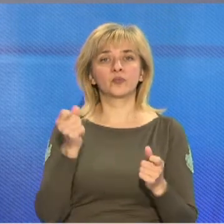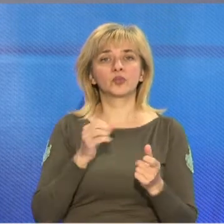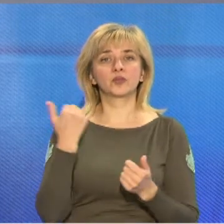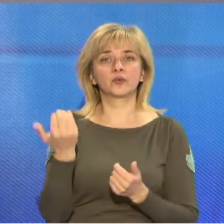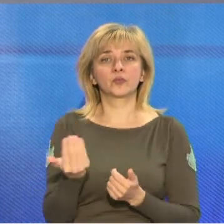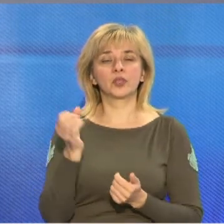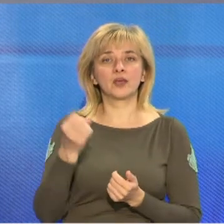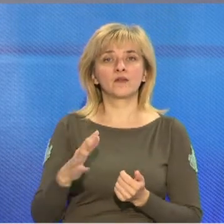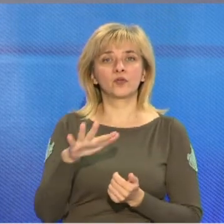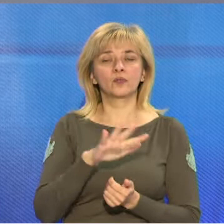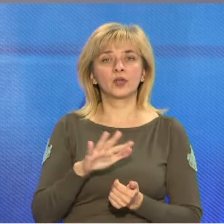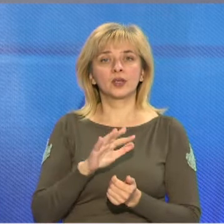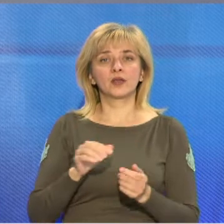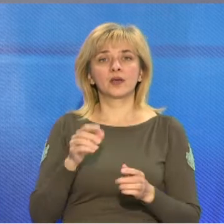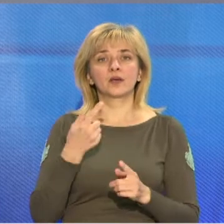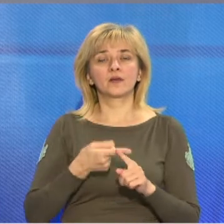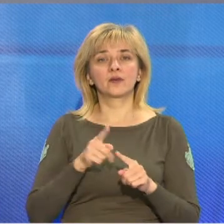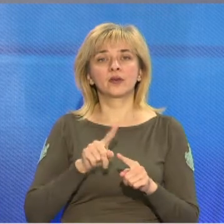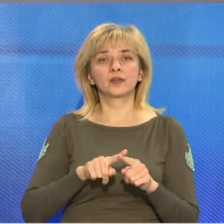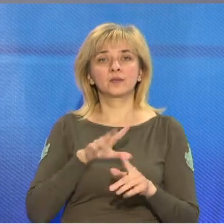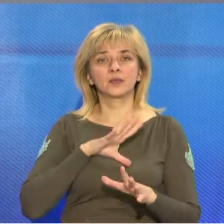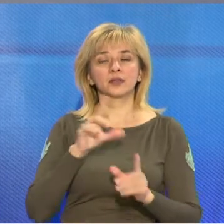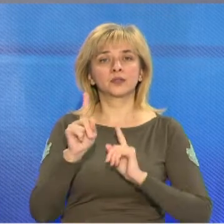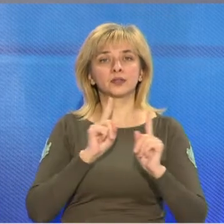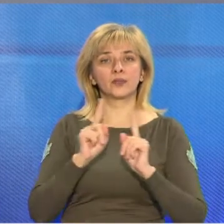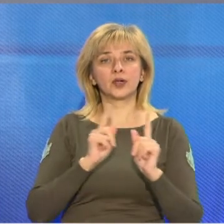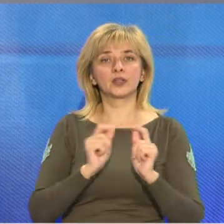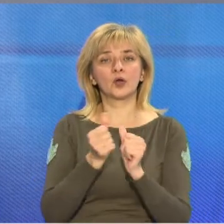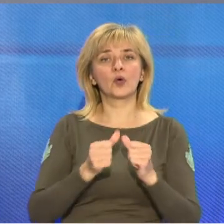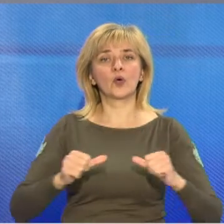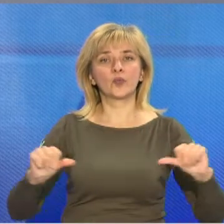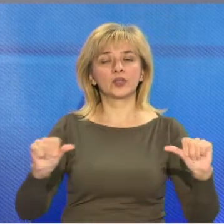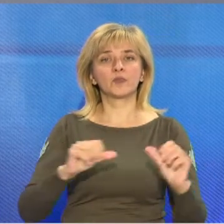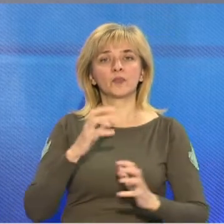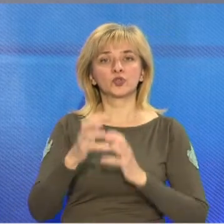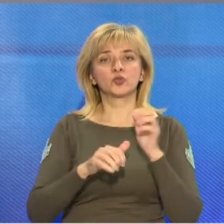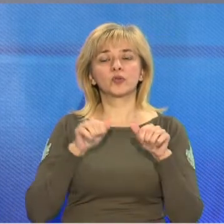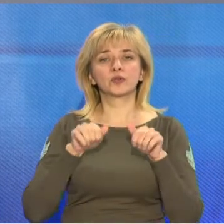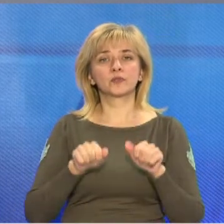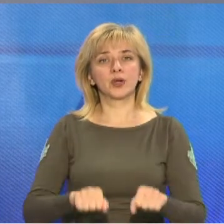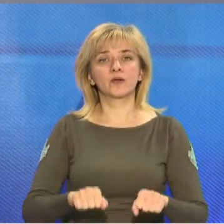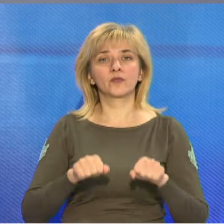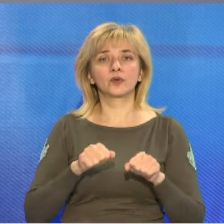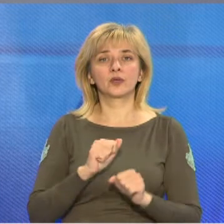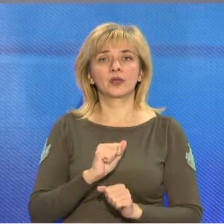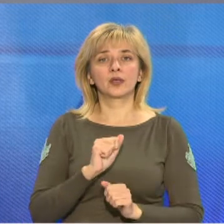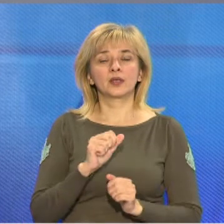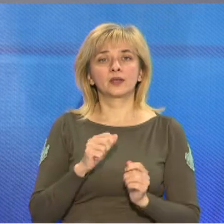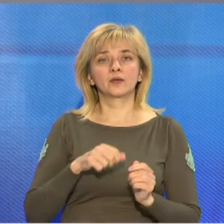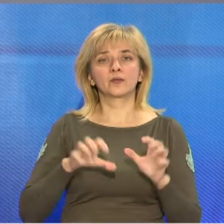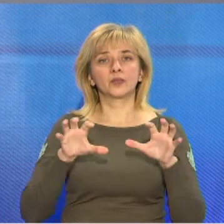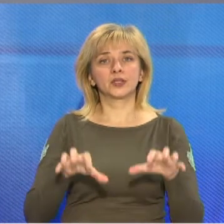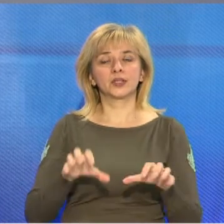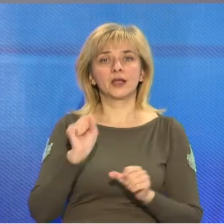пасяджэння пастаяннай камісіі па міжнародных справах Палаты прадстаўнікоў нацыянальнага сходу Беларусі выказаў яе старшыня Андрэй